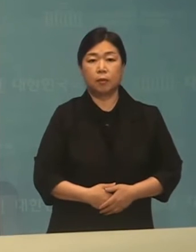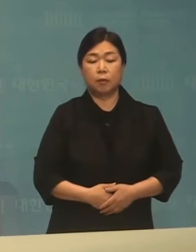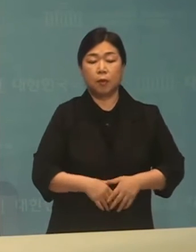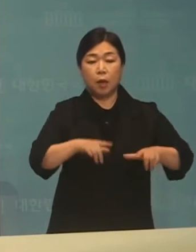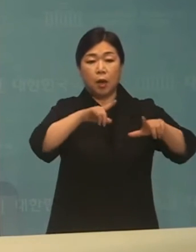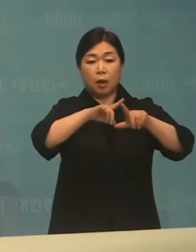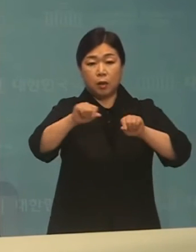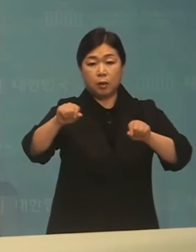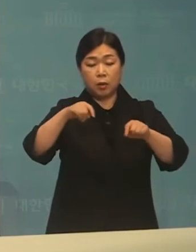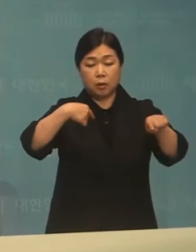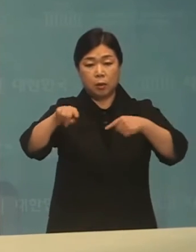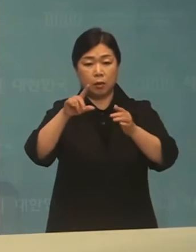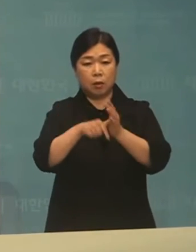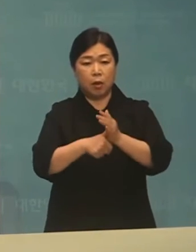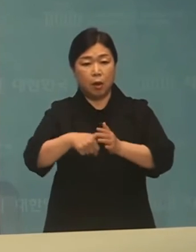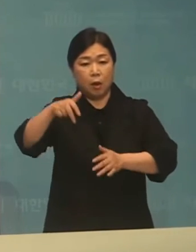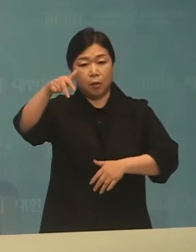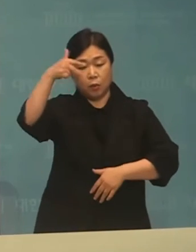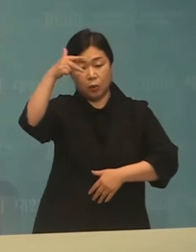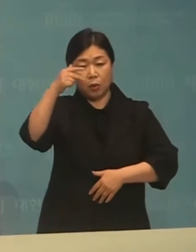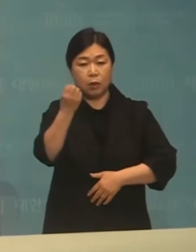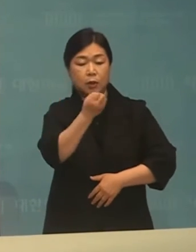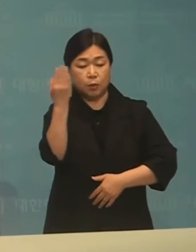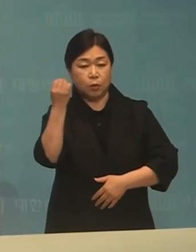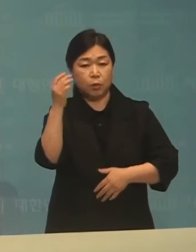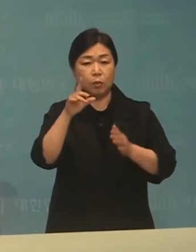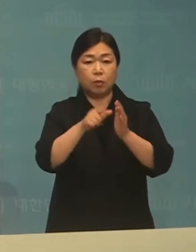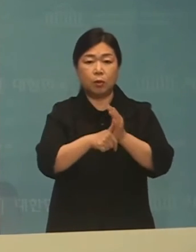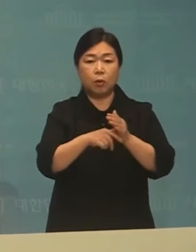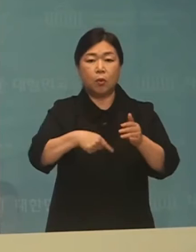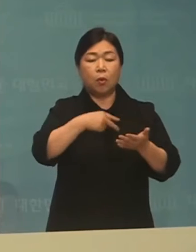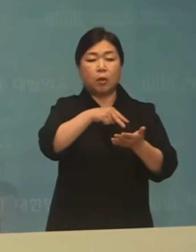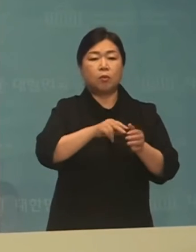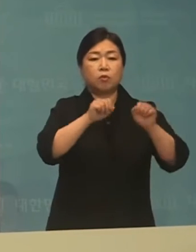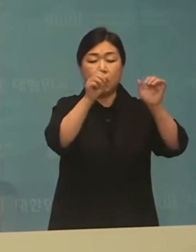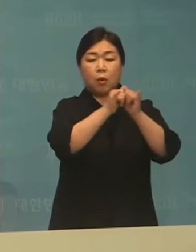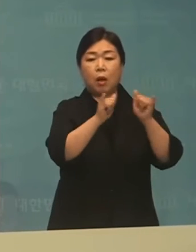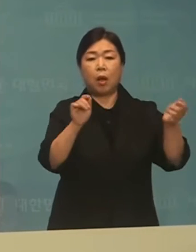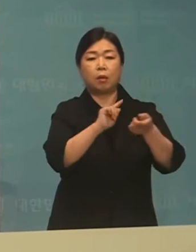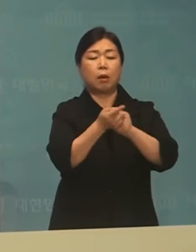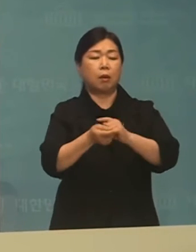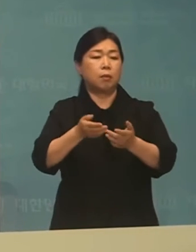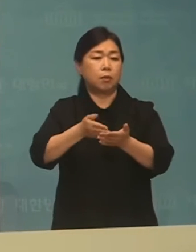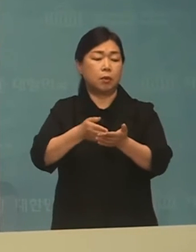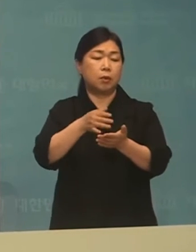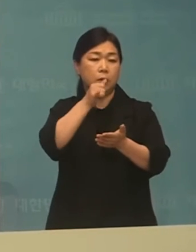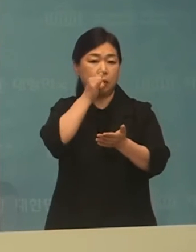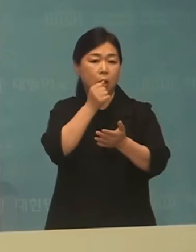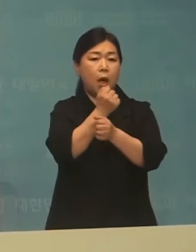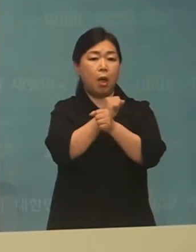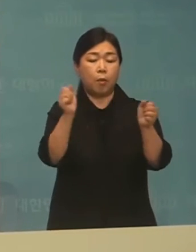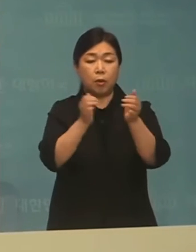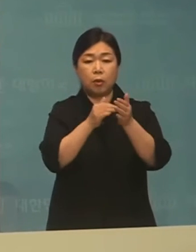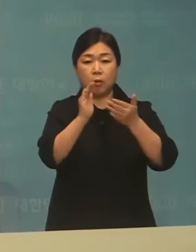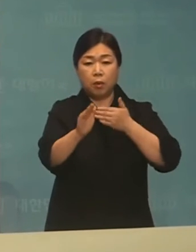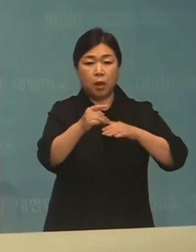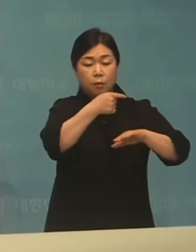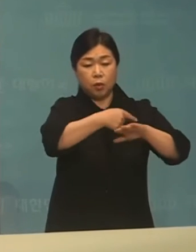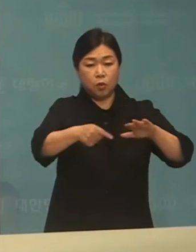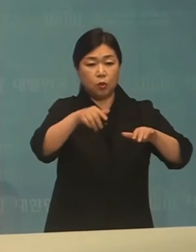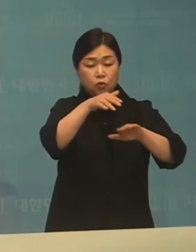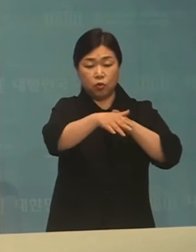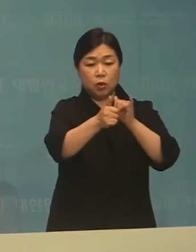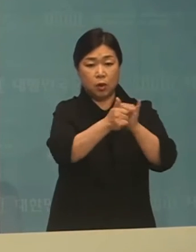일제시 조선일보는 우리 독립운동가들이 대척점에 있었고 해방 이후에도